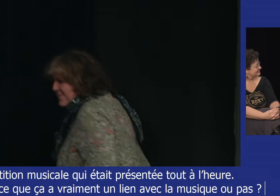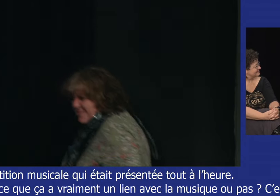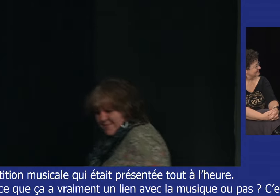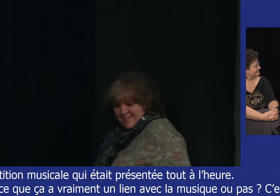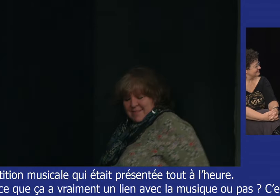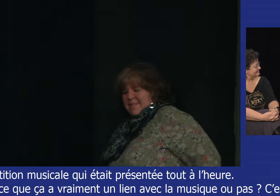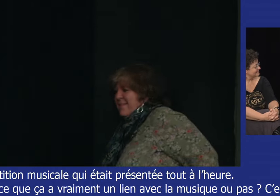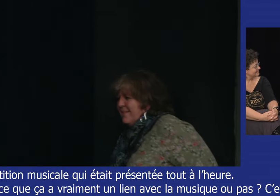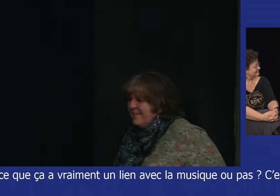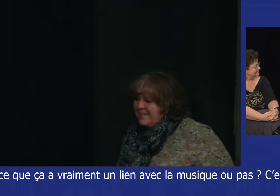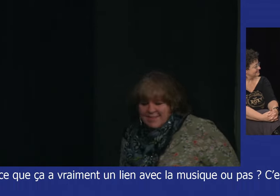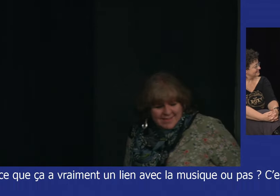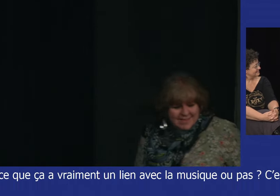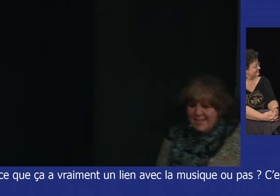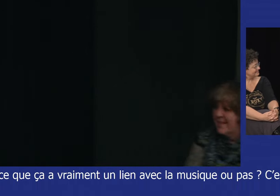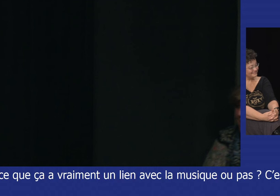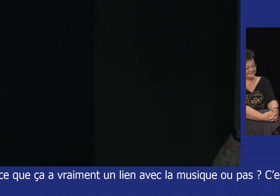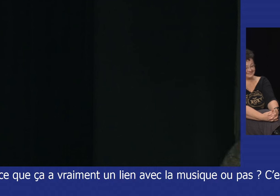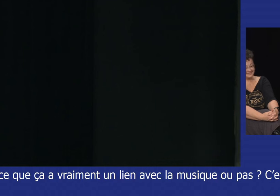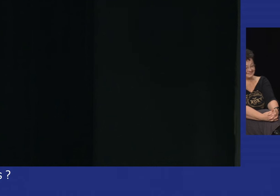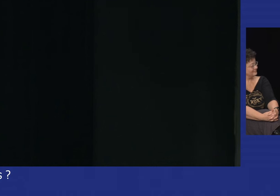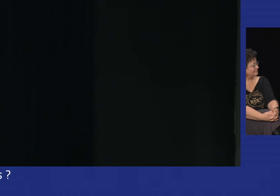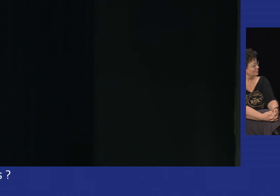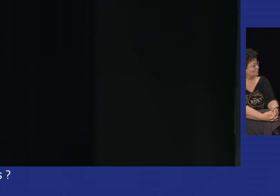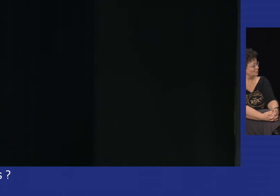partition musicale ou pas alors